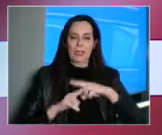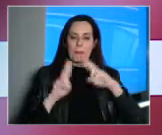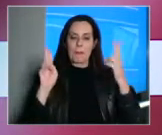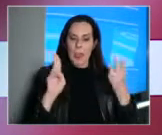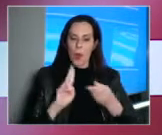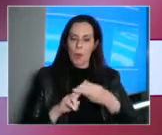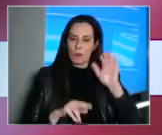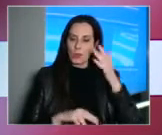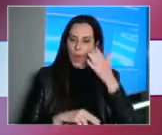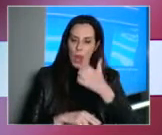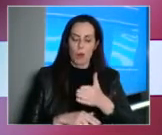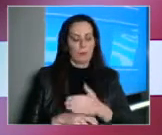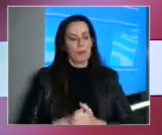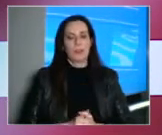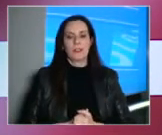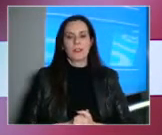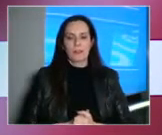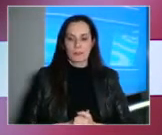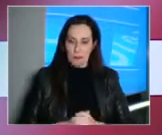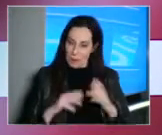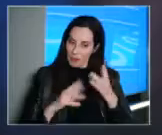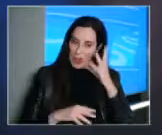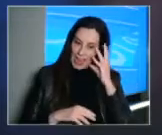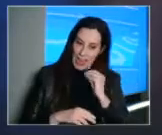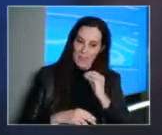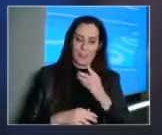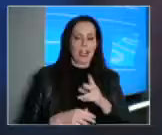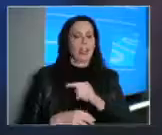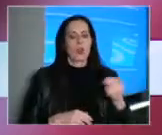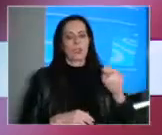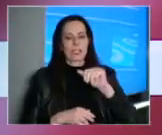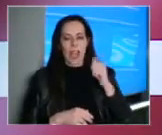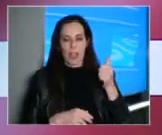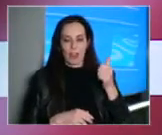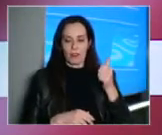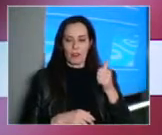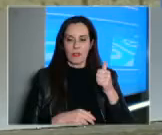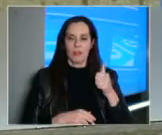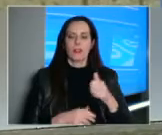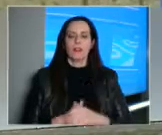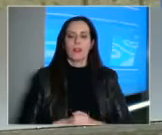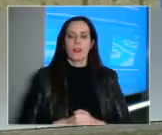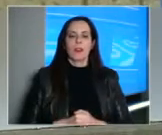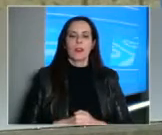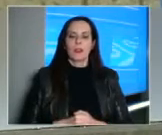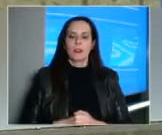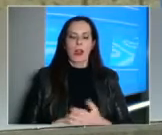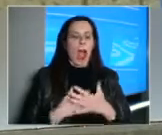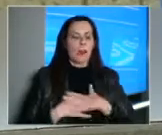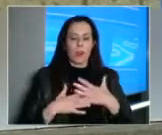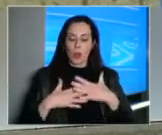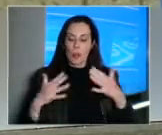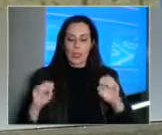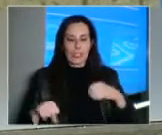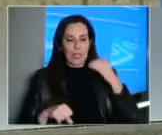שלום שרון. טוב. תודה שאתה כאן, מקווה שיהיה לך כיף. אז הנה הנושא הראשון, החם של היום. הרומן הגדול בין